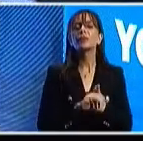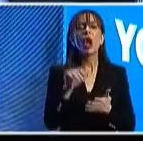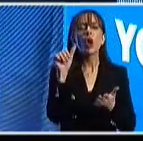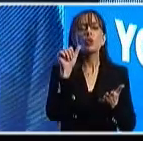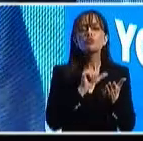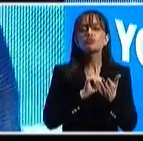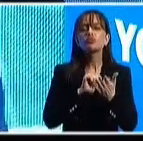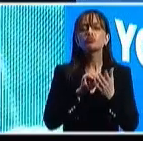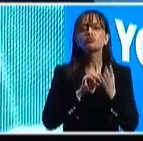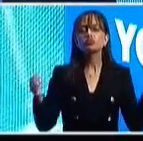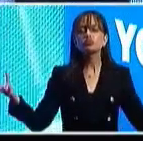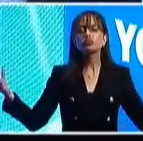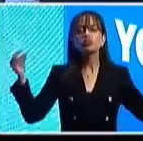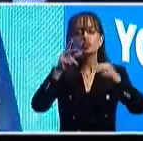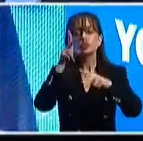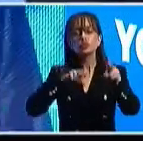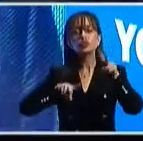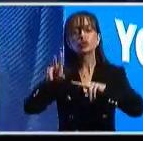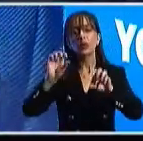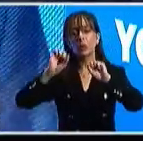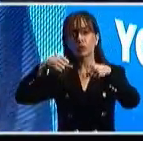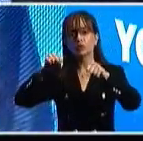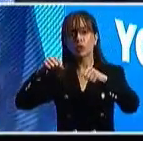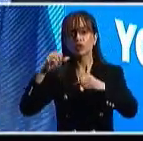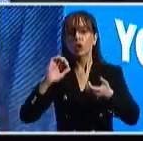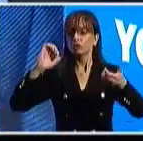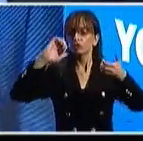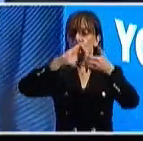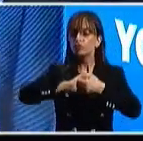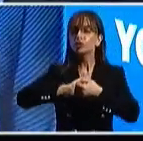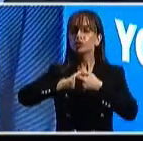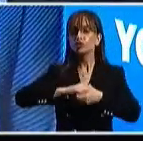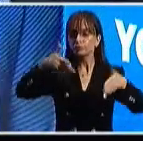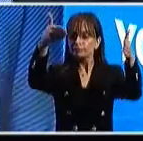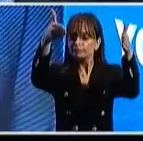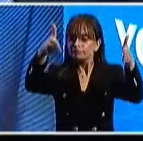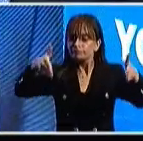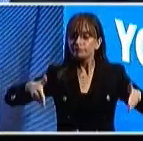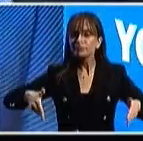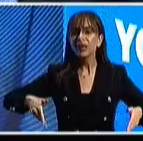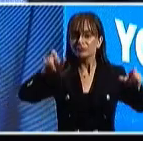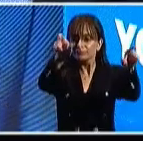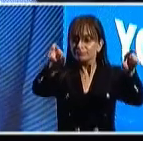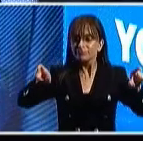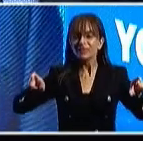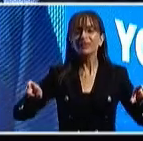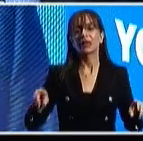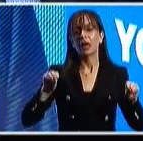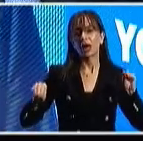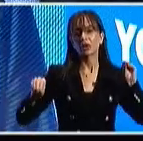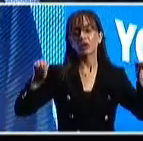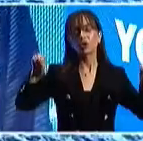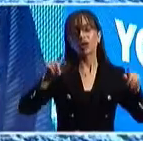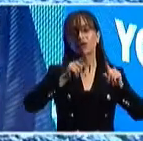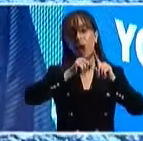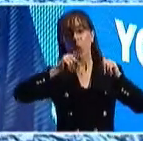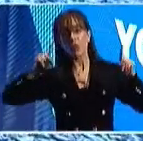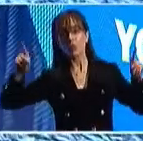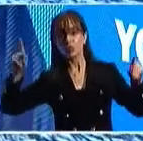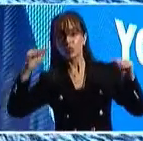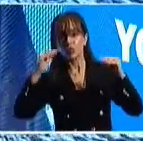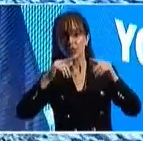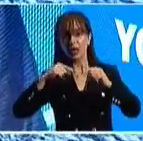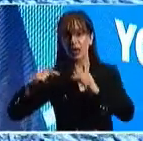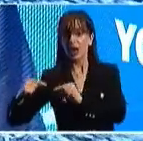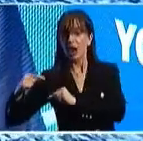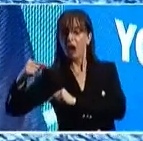yollarımızda motorcu dostu bariyerlerin sayısını, görsellerini paylaştığımız ve uzunluklarını arttıracağız.